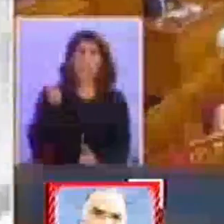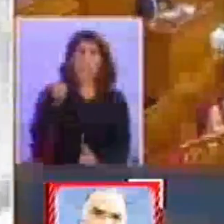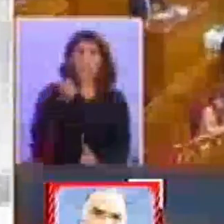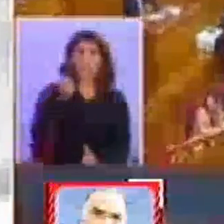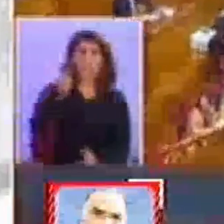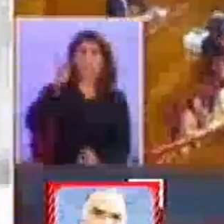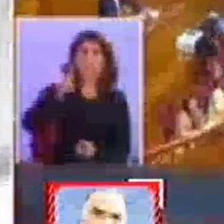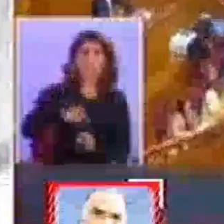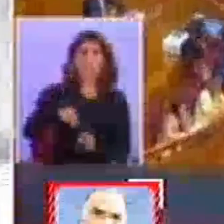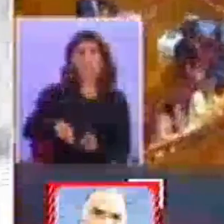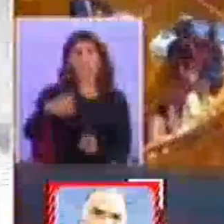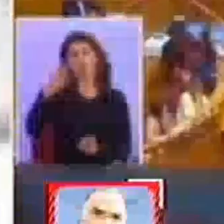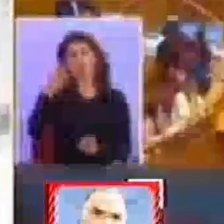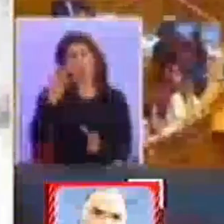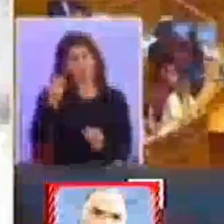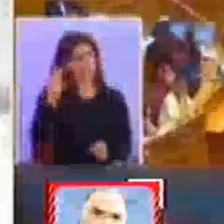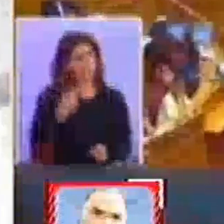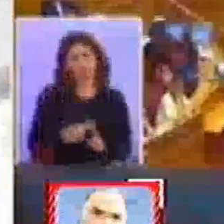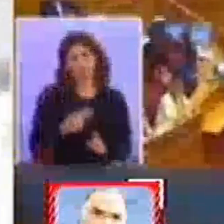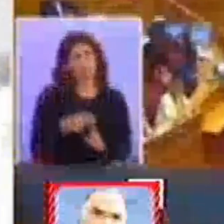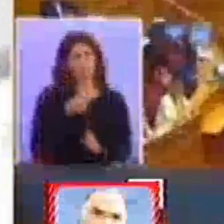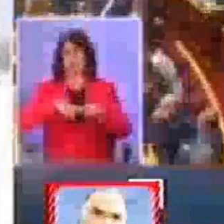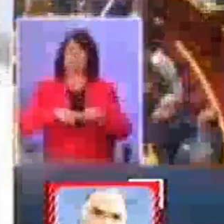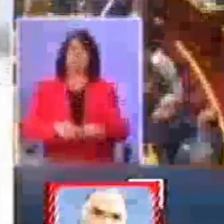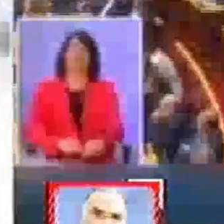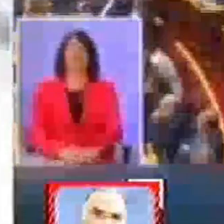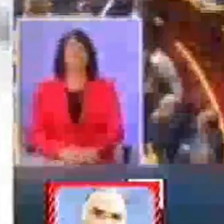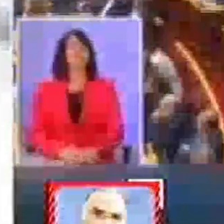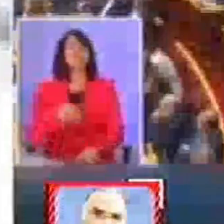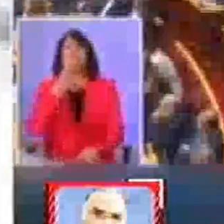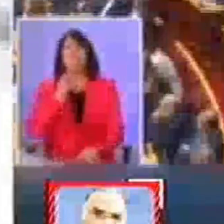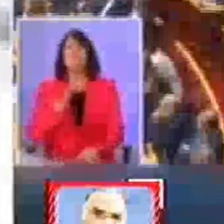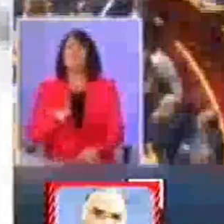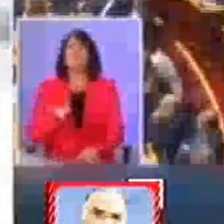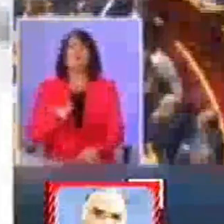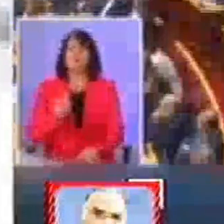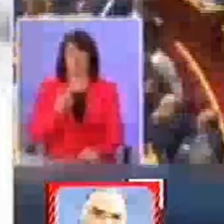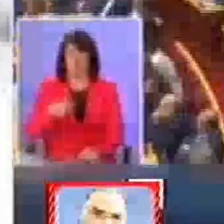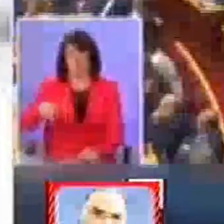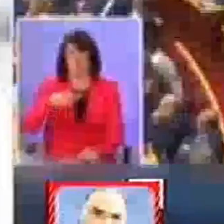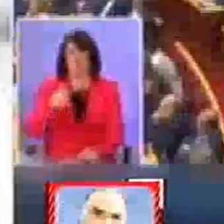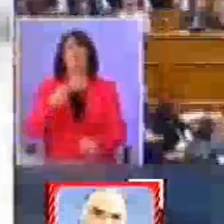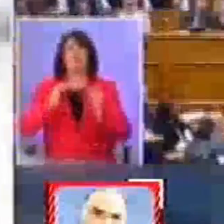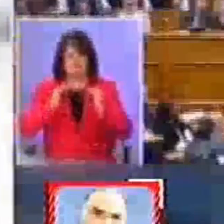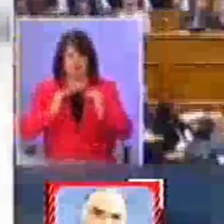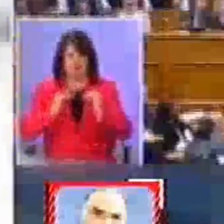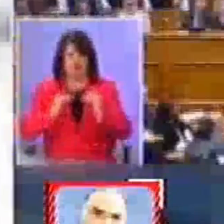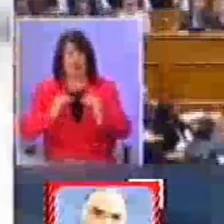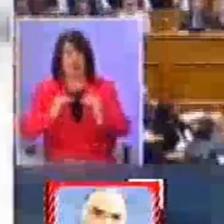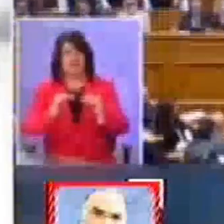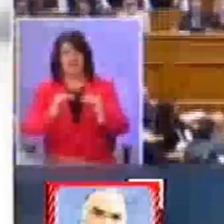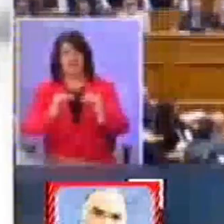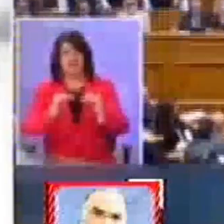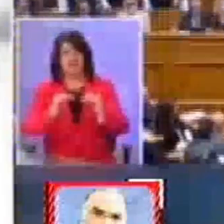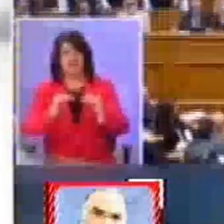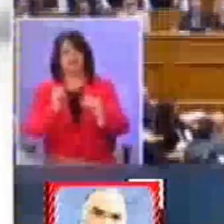πέρα, αφής δεν παραδόθηκε η έδρα, μπαίνουν σενάρια γιατί το έκανε ο καθένας, τι